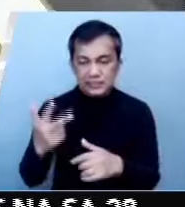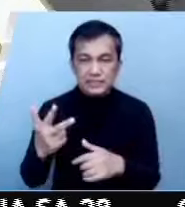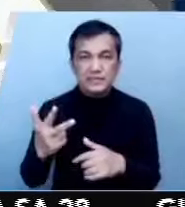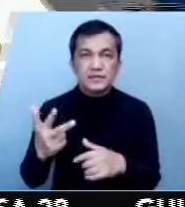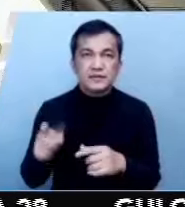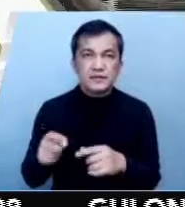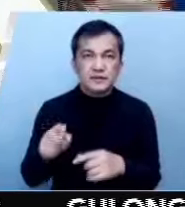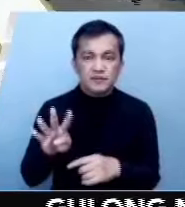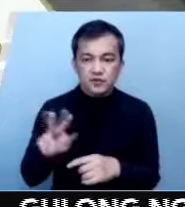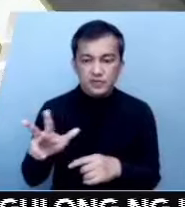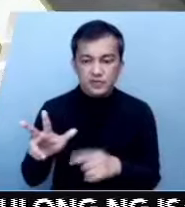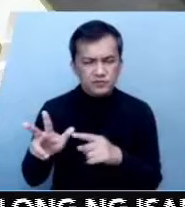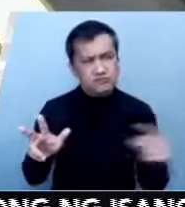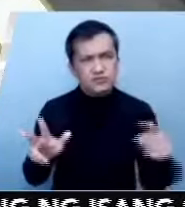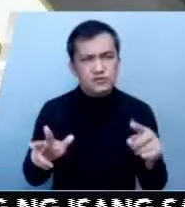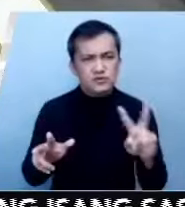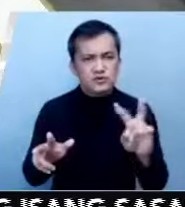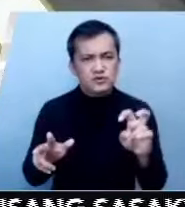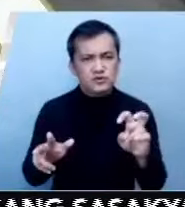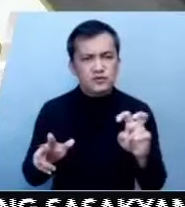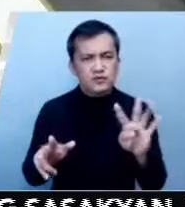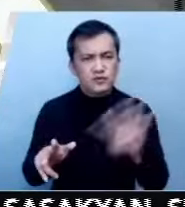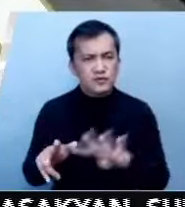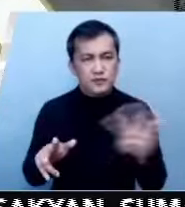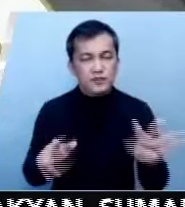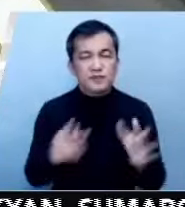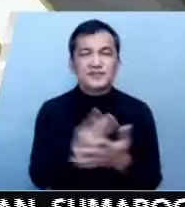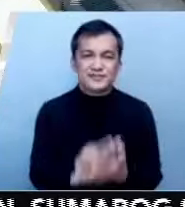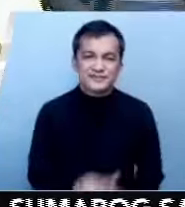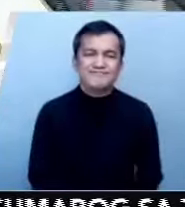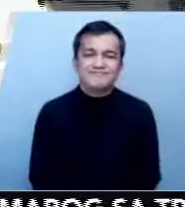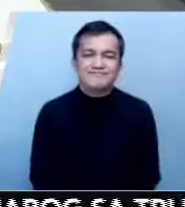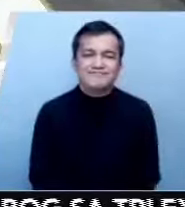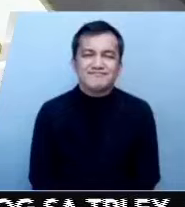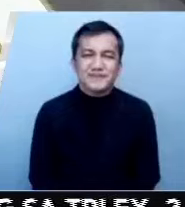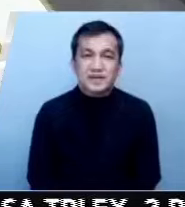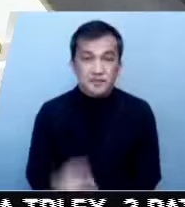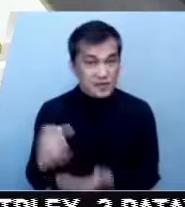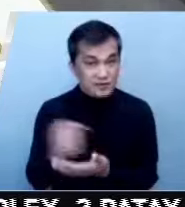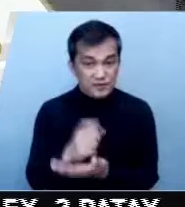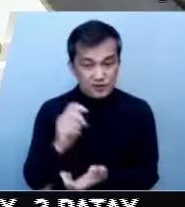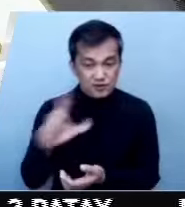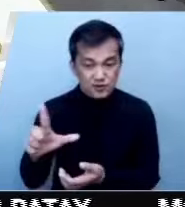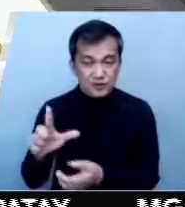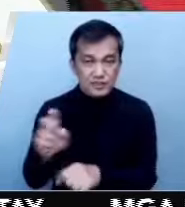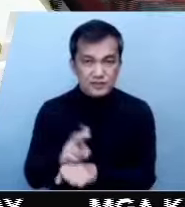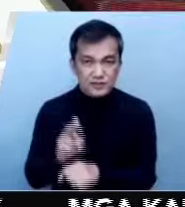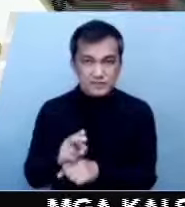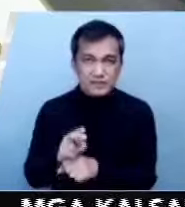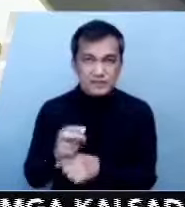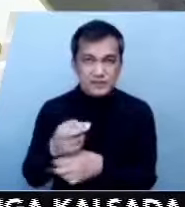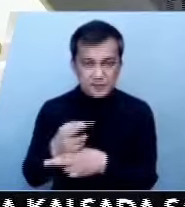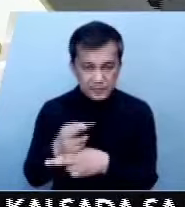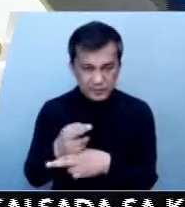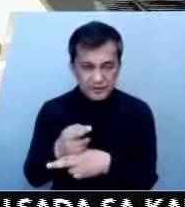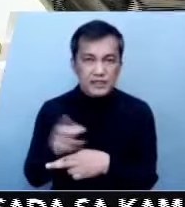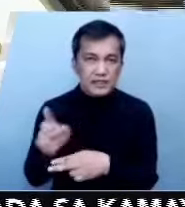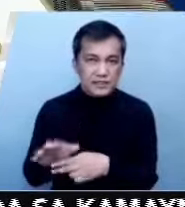43 hanggang 244 pesos. Ang makokolektang toll ay gagamitin sa maintenance at pagsasaayos ng